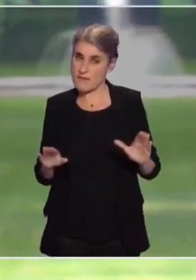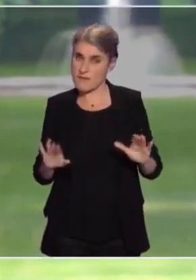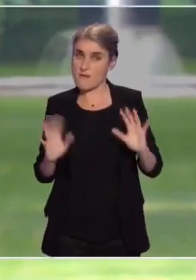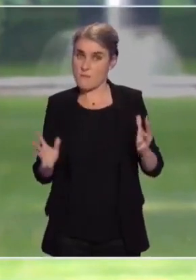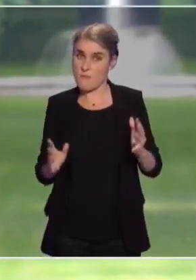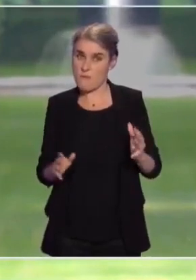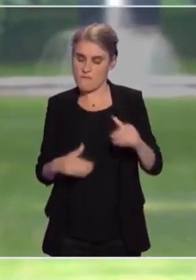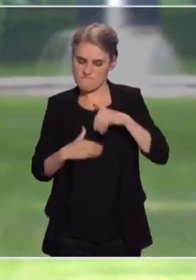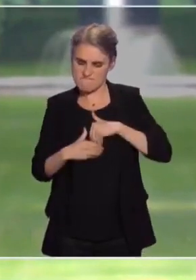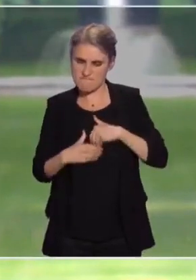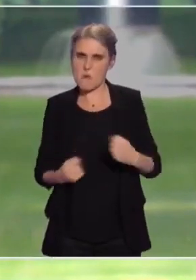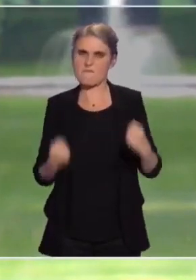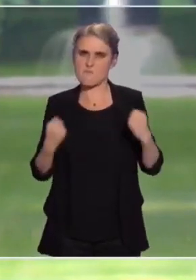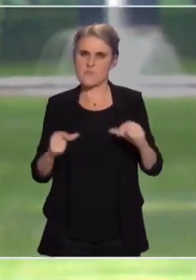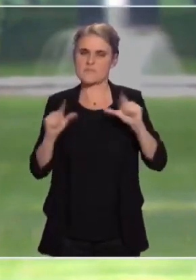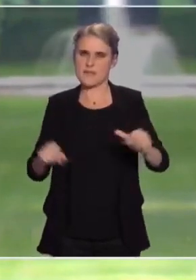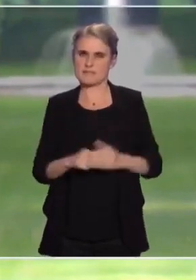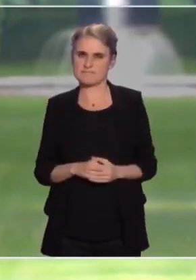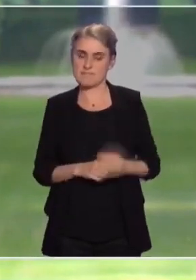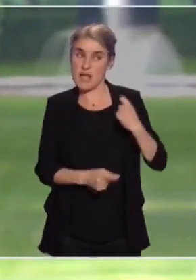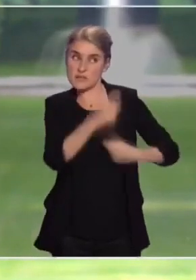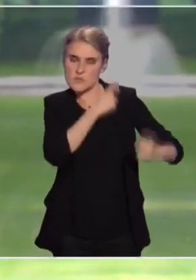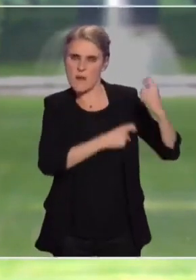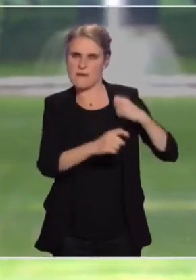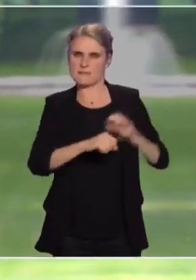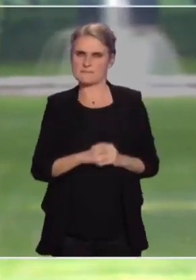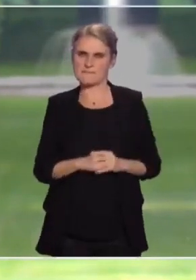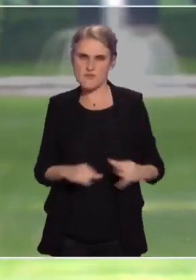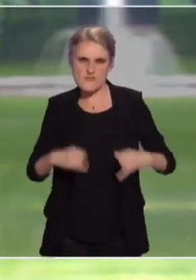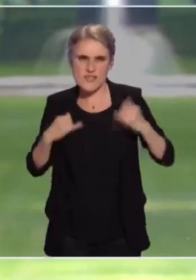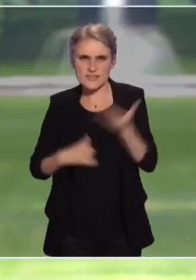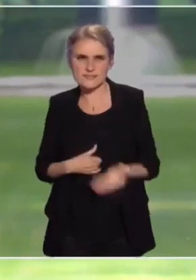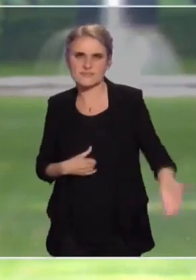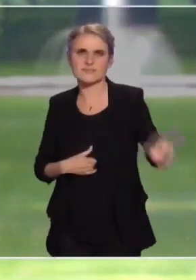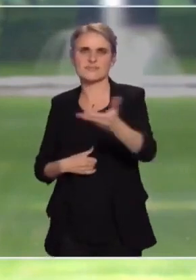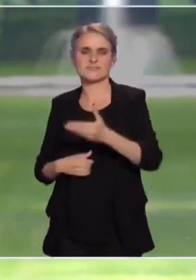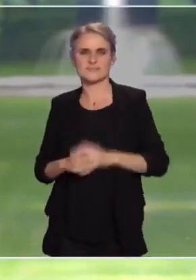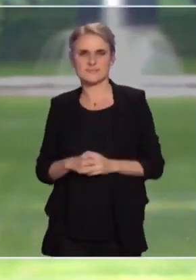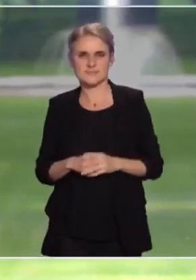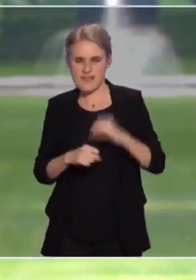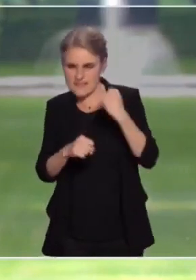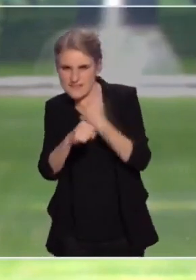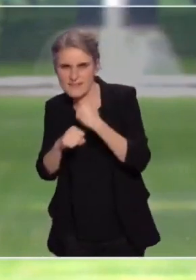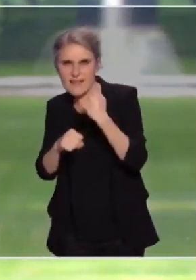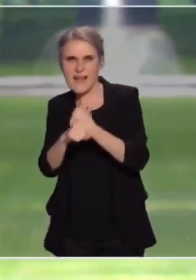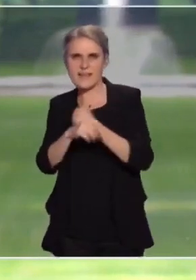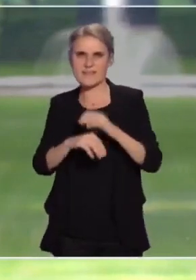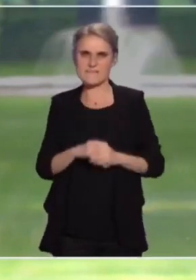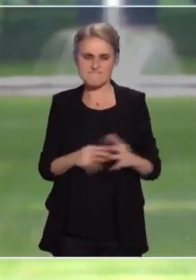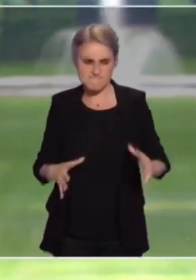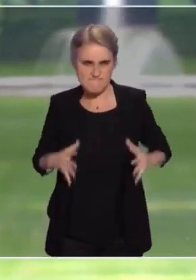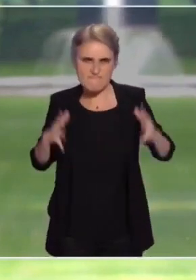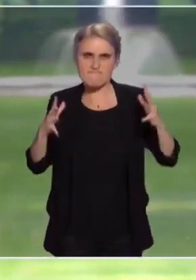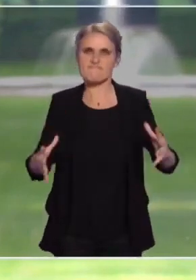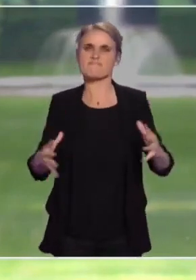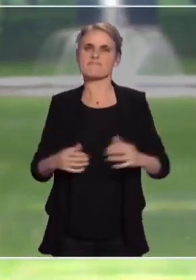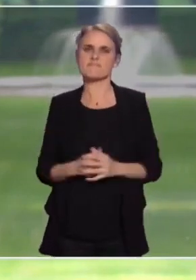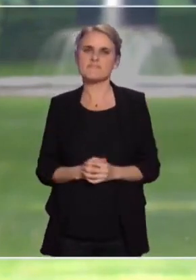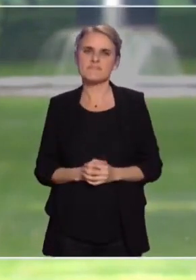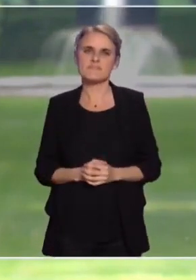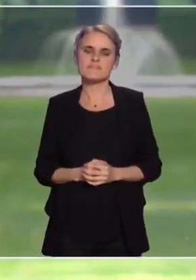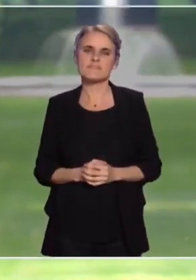notre histoire notre jeunesse notre sens du travail et de l'engagement